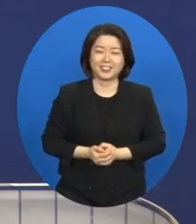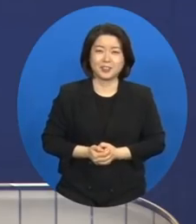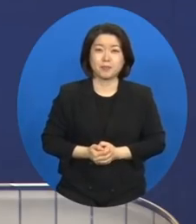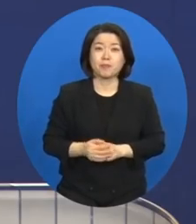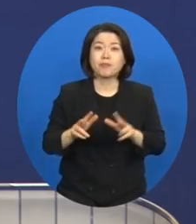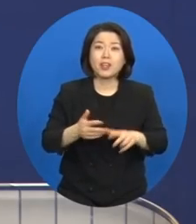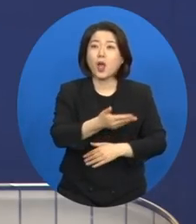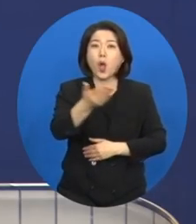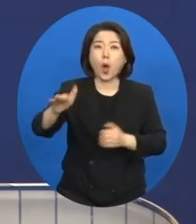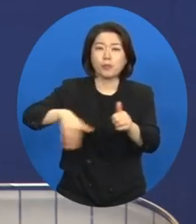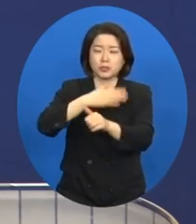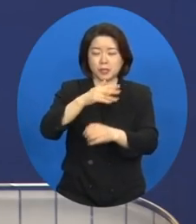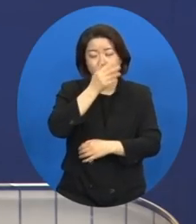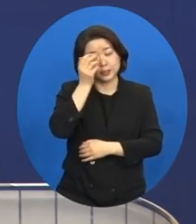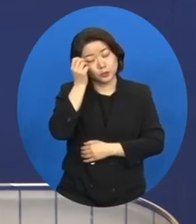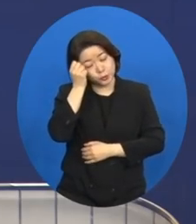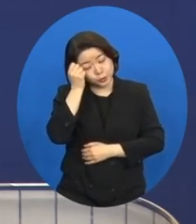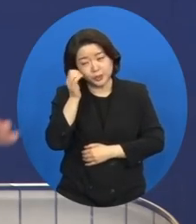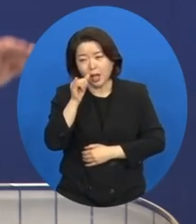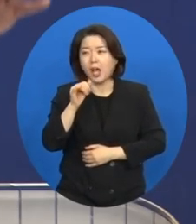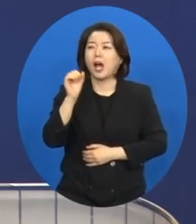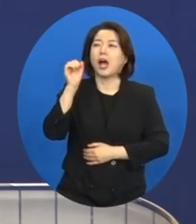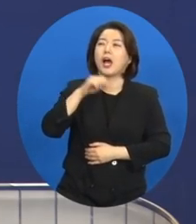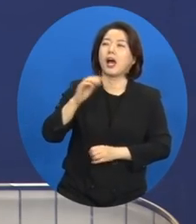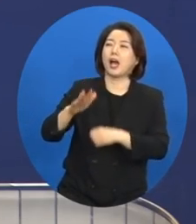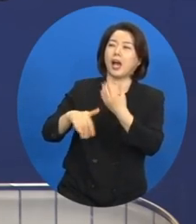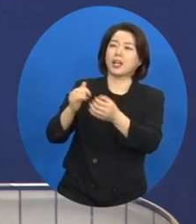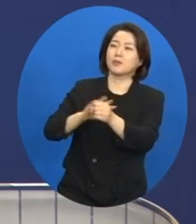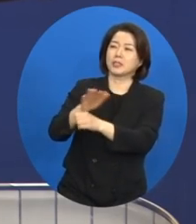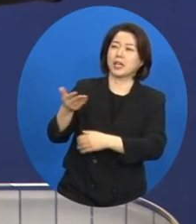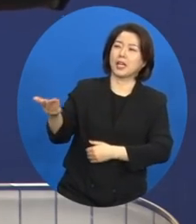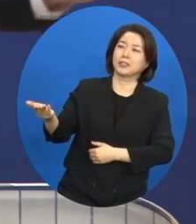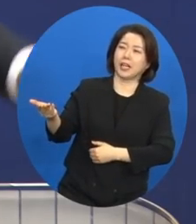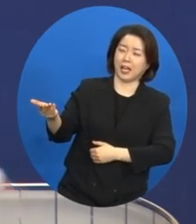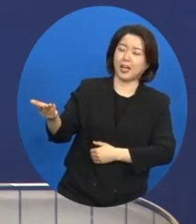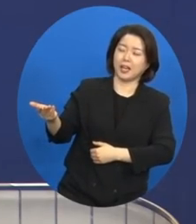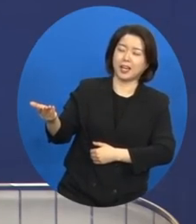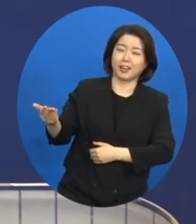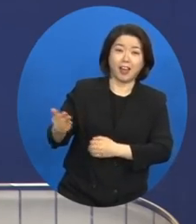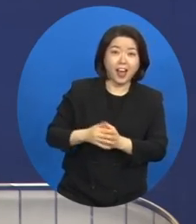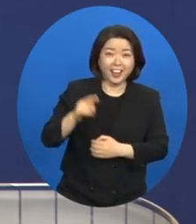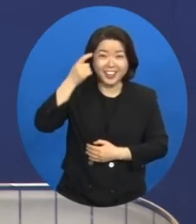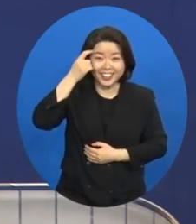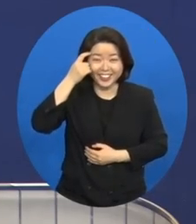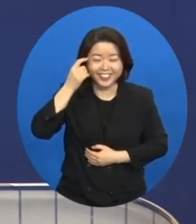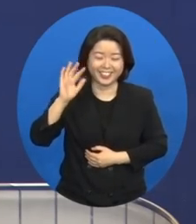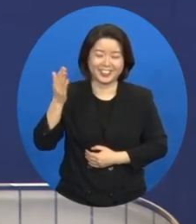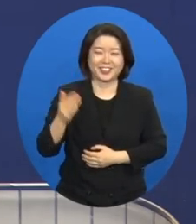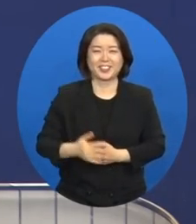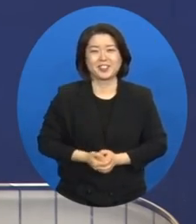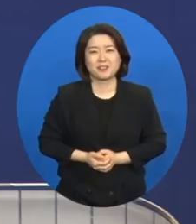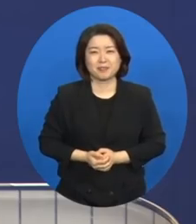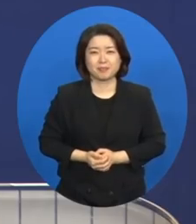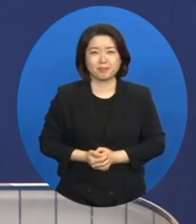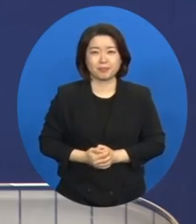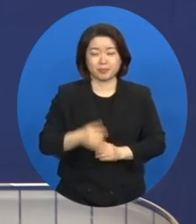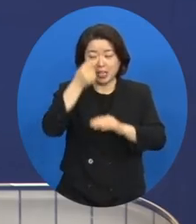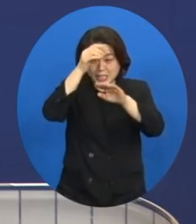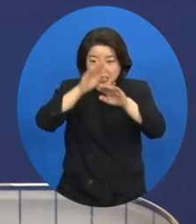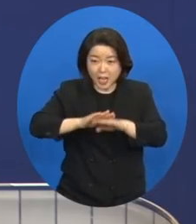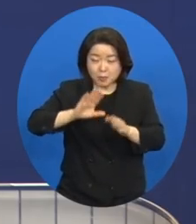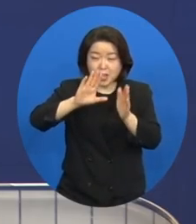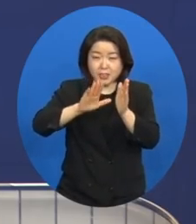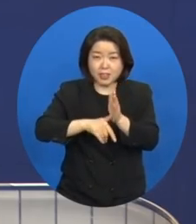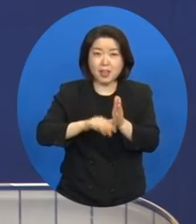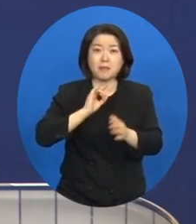지금 여러분 주위에 주무시는 분들이 계시면 아, 하나님의 사랑하는 자가 여기 와 있구나 그렇게 아시면 되겠습니다. 예배 시간만 되면,